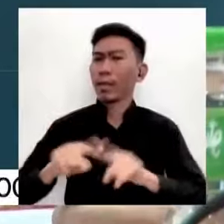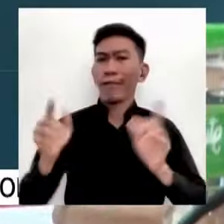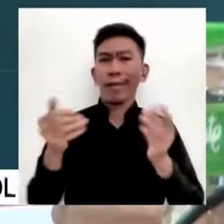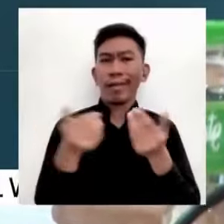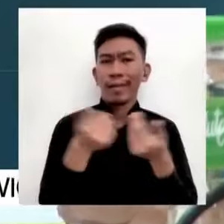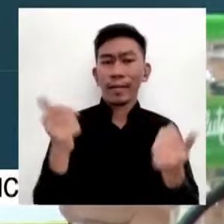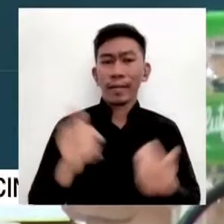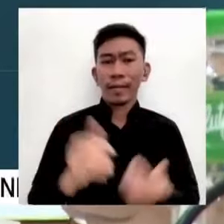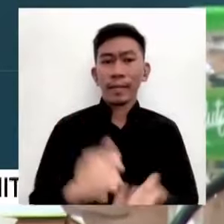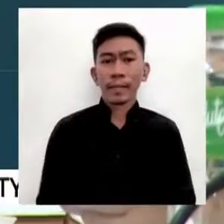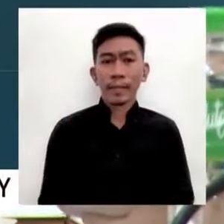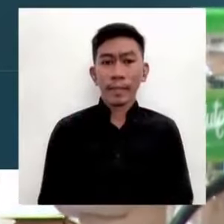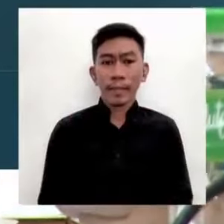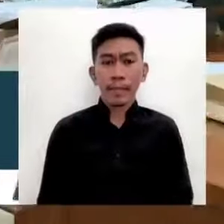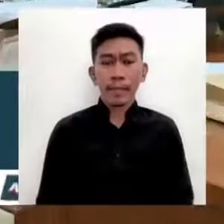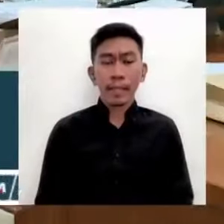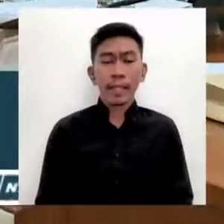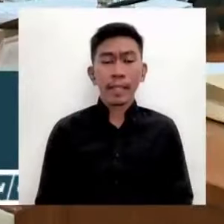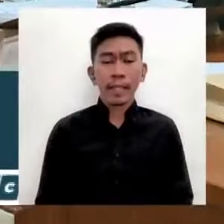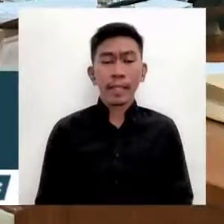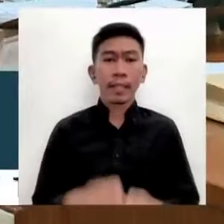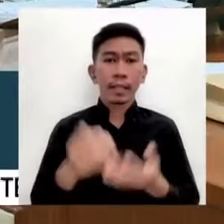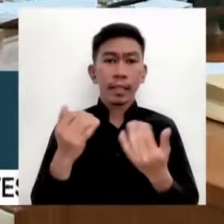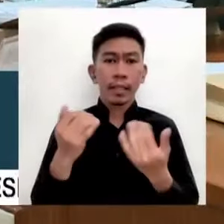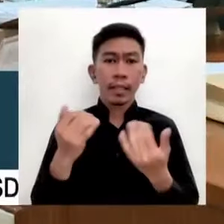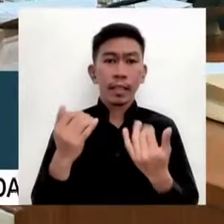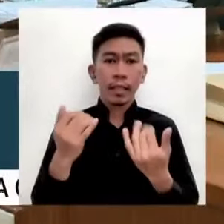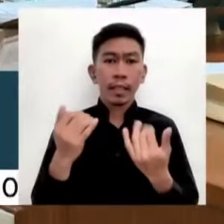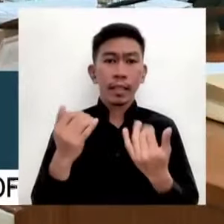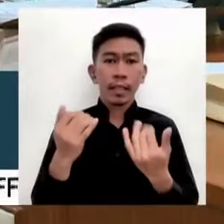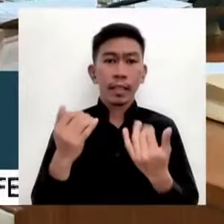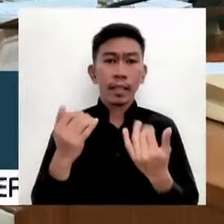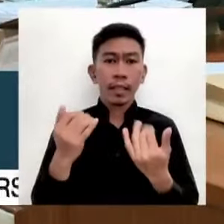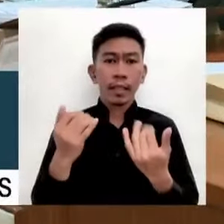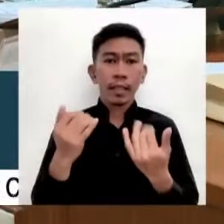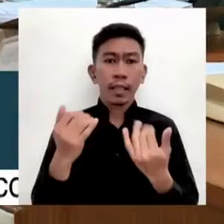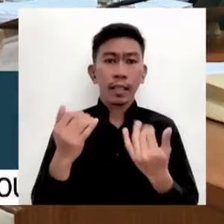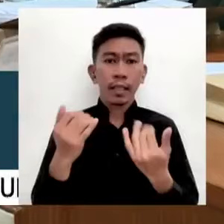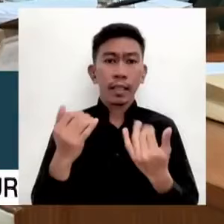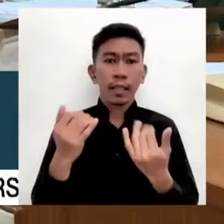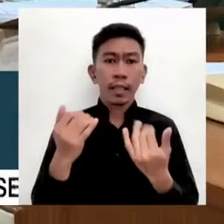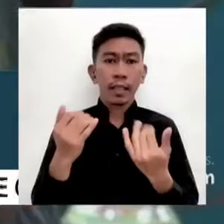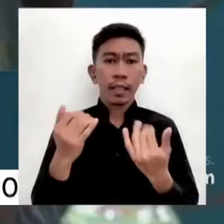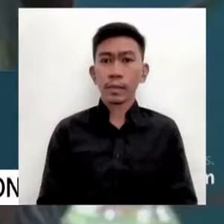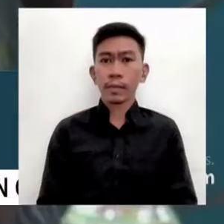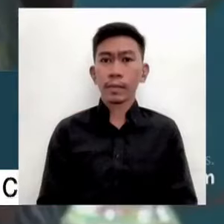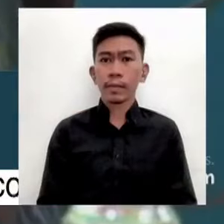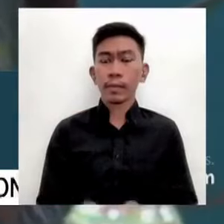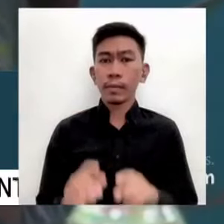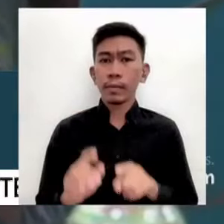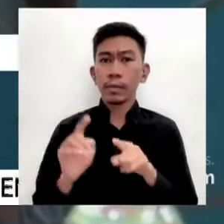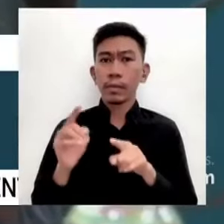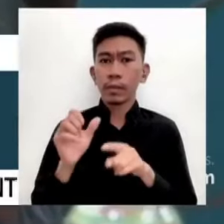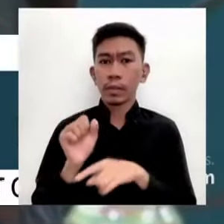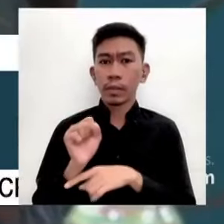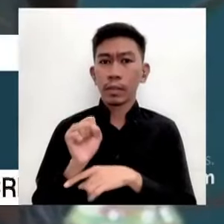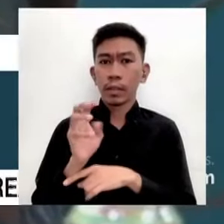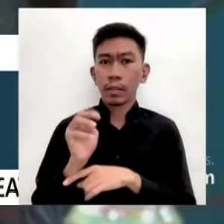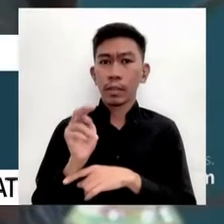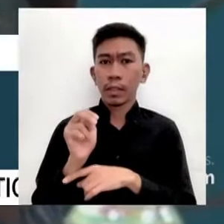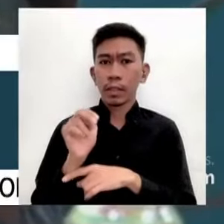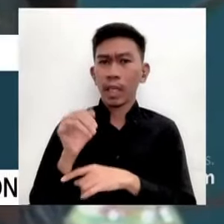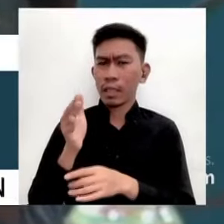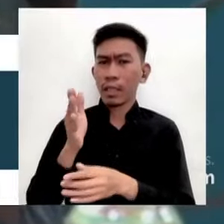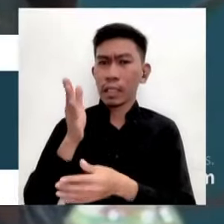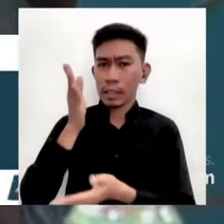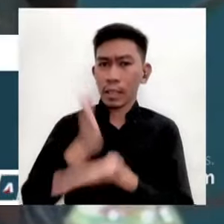regulatory agencies to act on alleged continued red tagging on SMNI's online platforms. Ang NTC po, Mr. Chair,